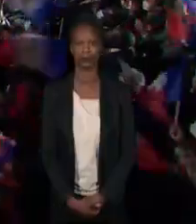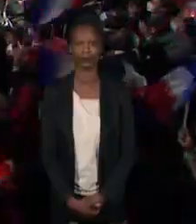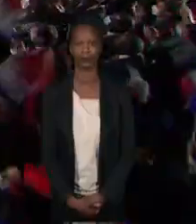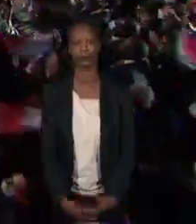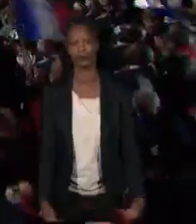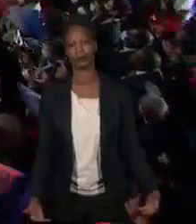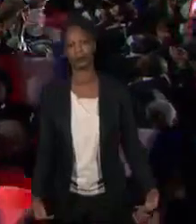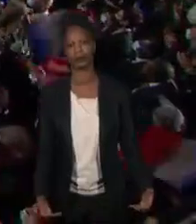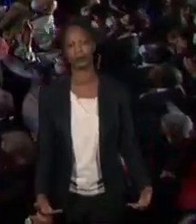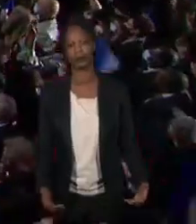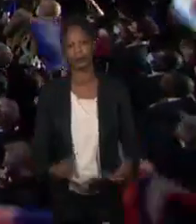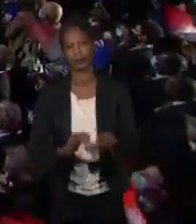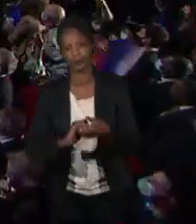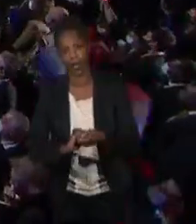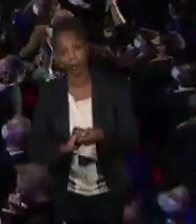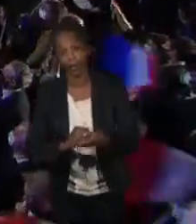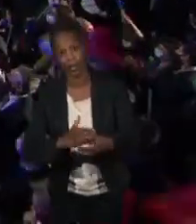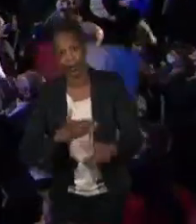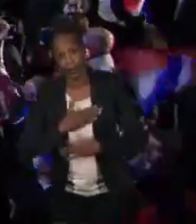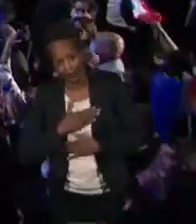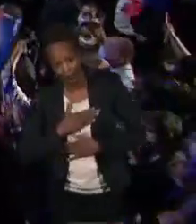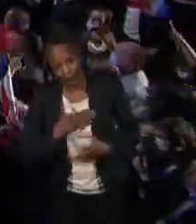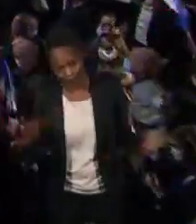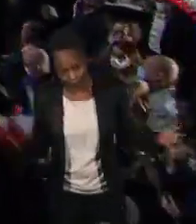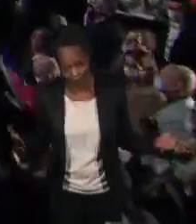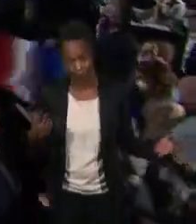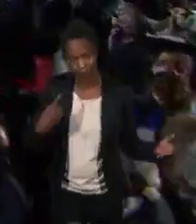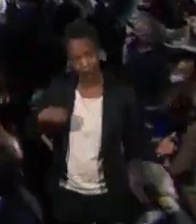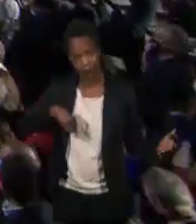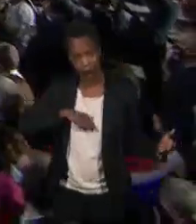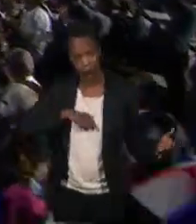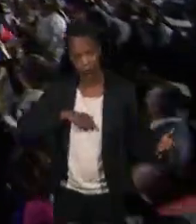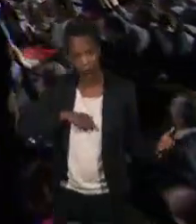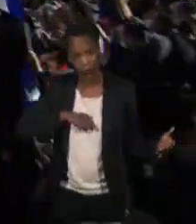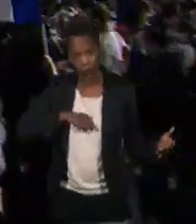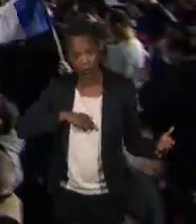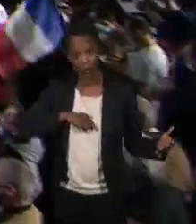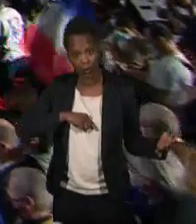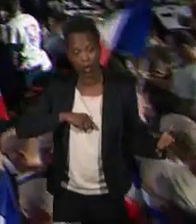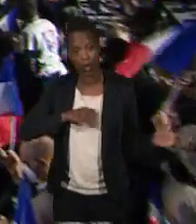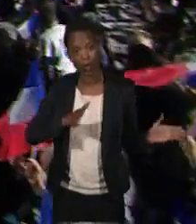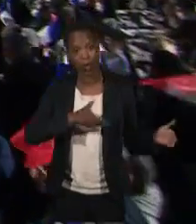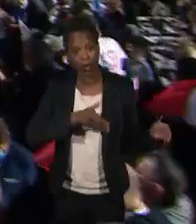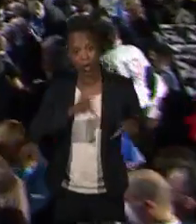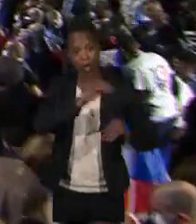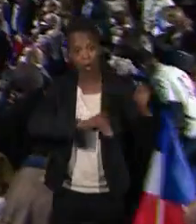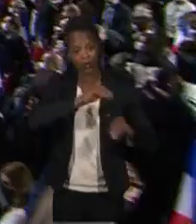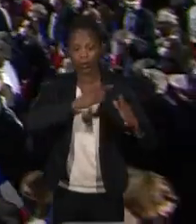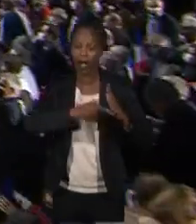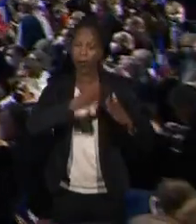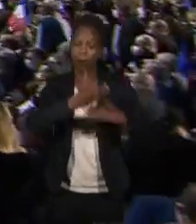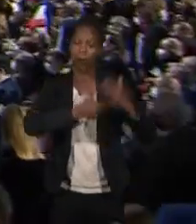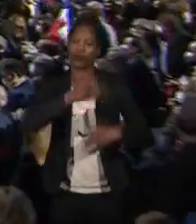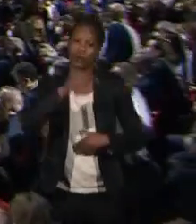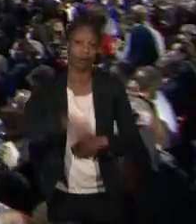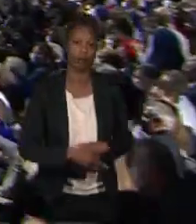Mes chers compatriotes, nous allons également reconstruire notre modèle de soins, car jamais je ne me résignerai